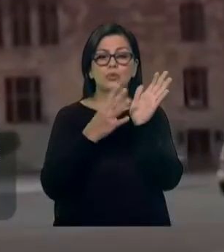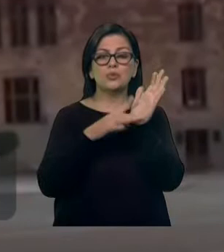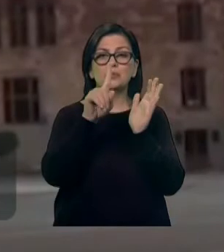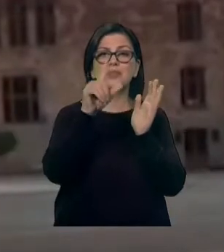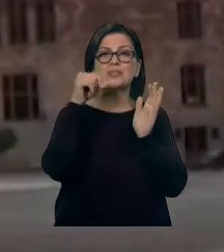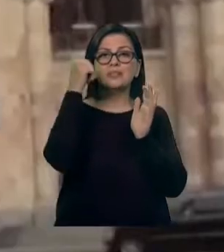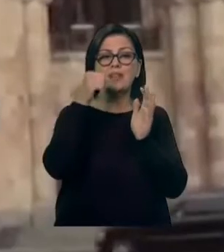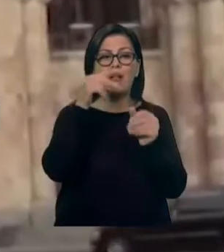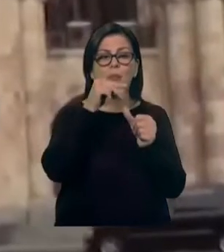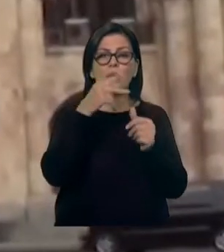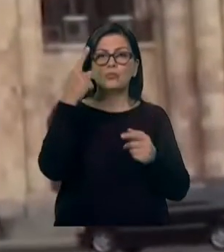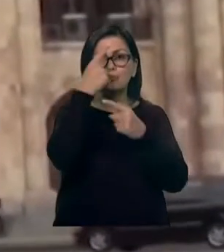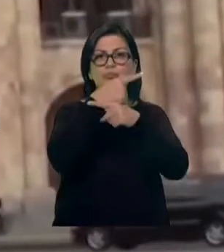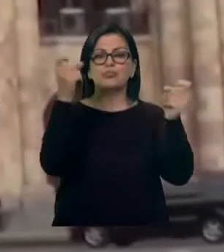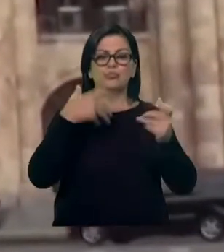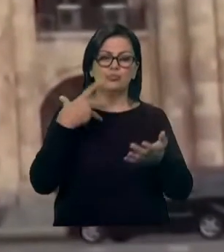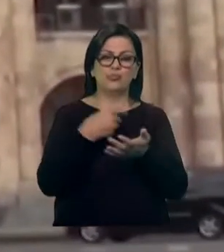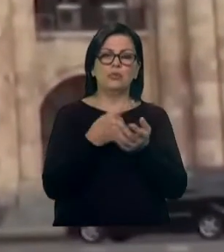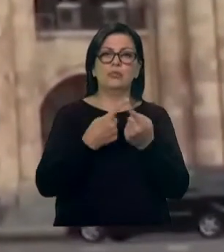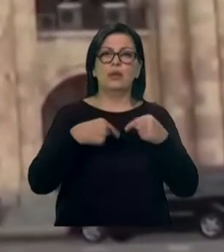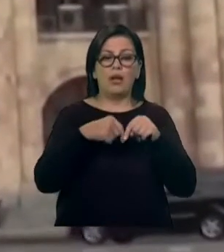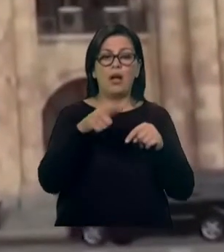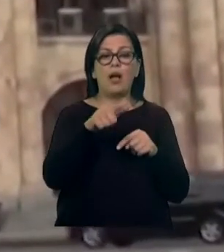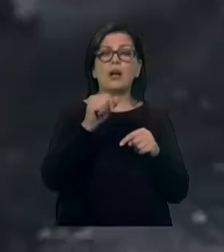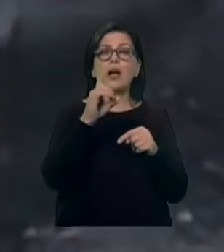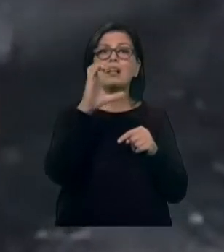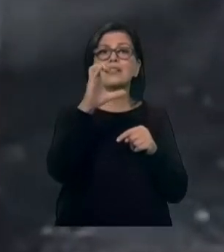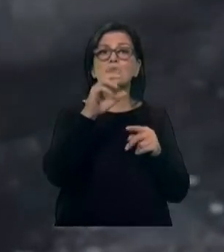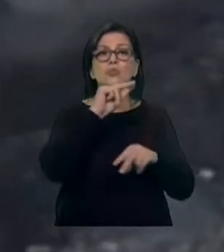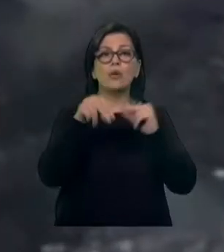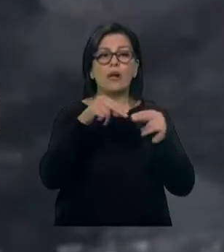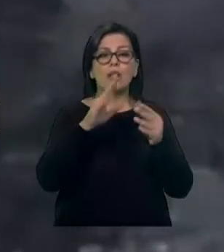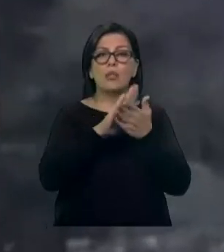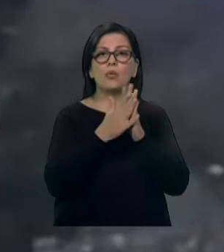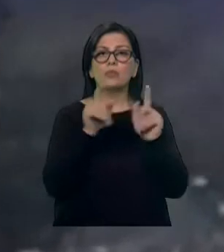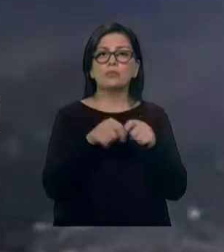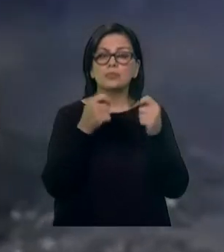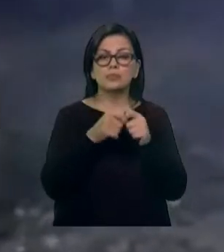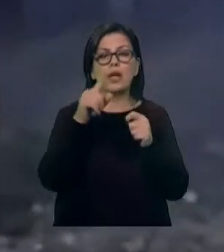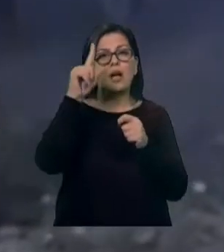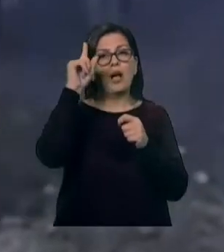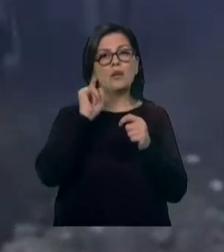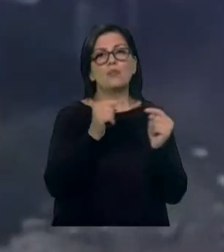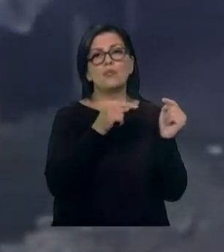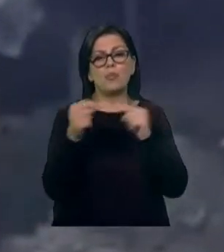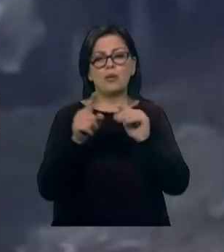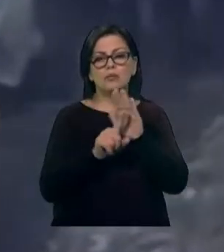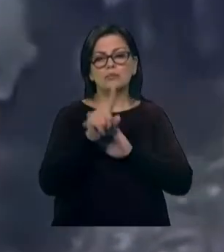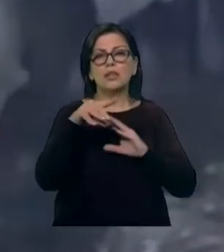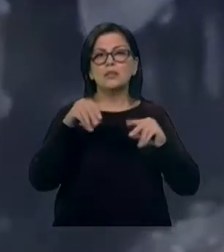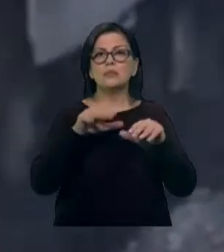müstəqilliyini elan edən Ermənistan Qars müqaviləsinin şərtlərini kobud şəkildə pozaraq Azərbaycana qarşı işğalçılıq siyasəti yeritməyə